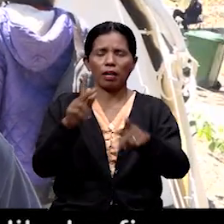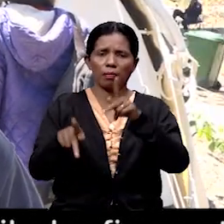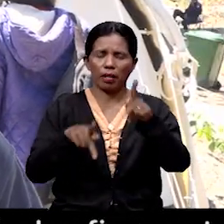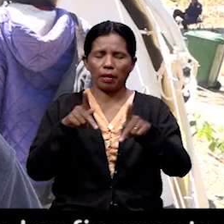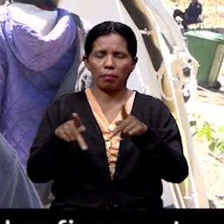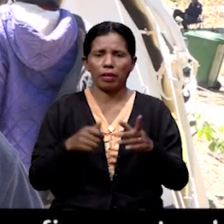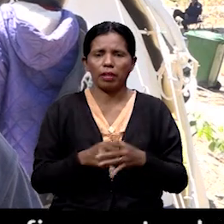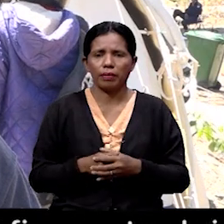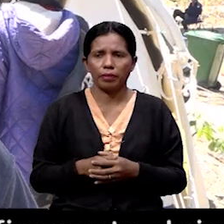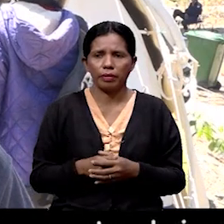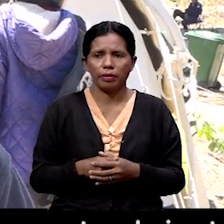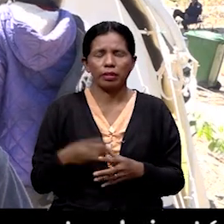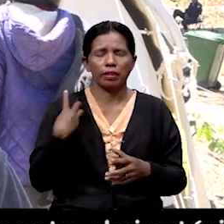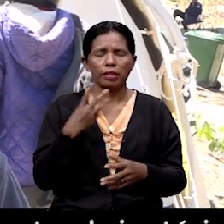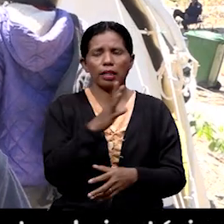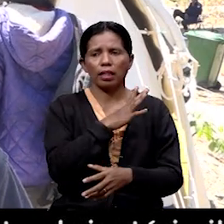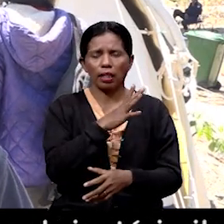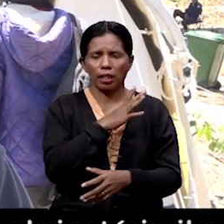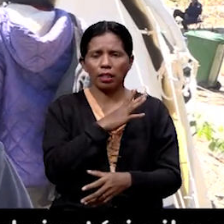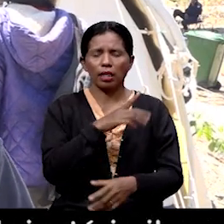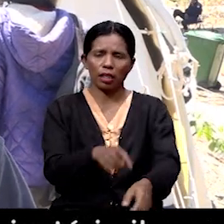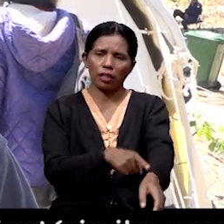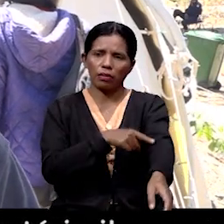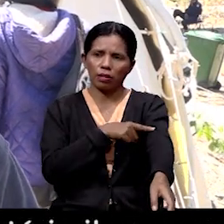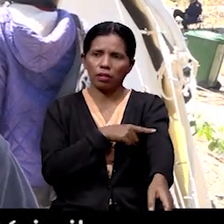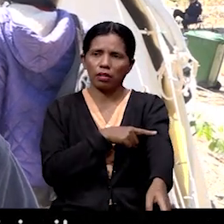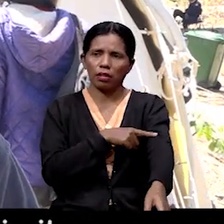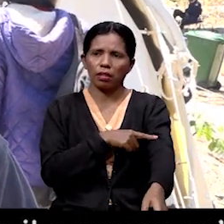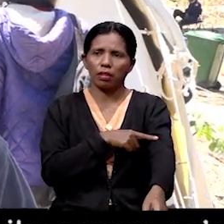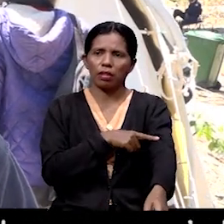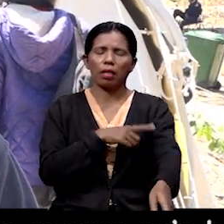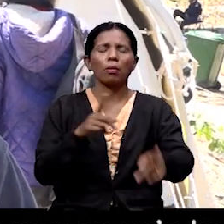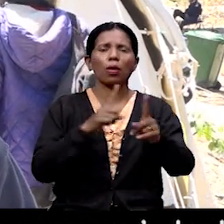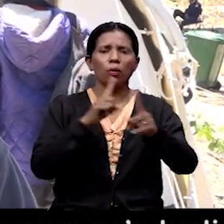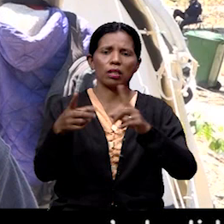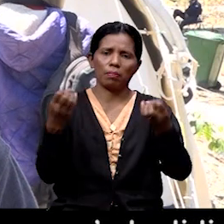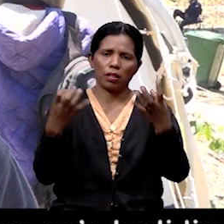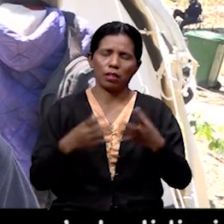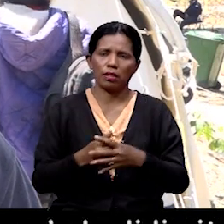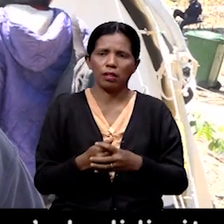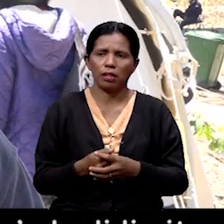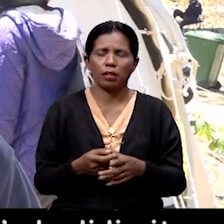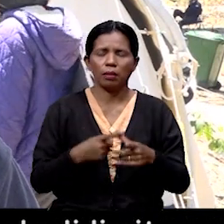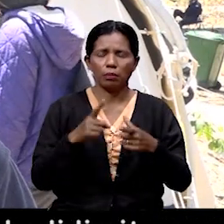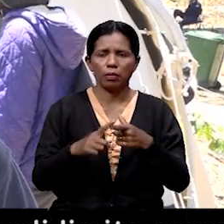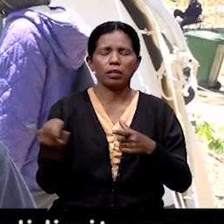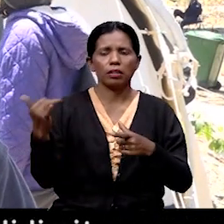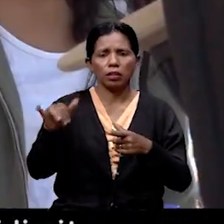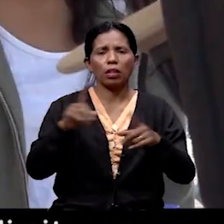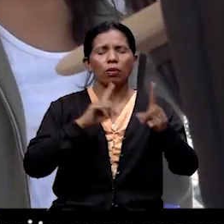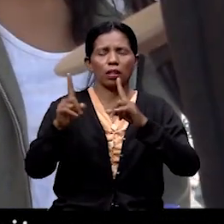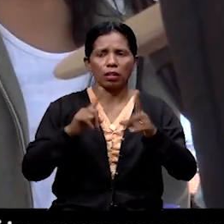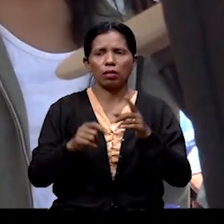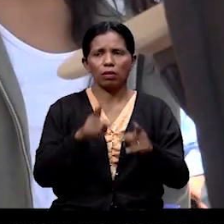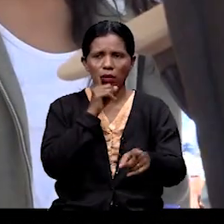Ema itu timor kalau hein timai sliuk liur liu. Baru protes tabarak. Ida pois sira protes tamu nemos